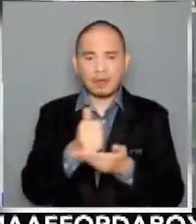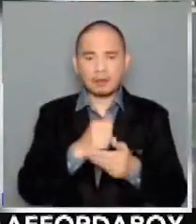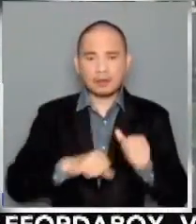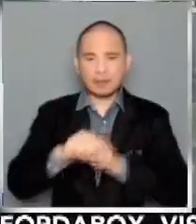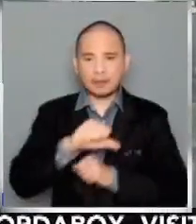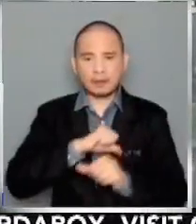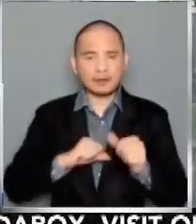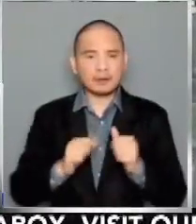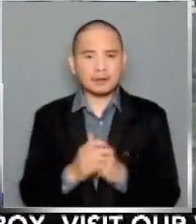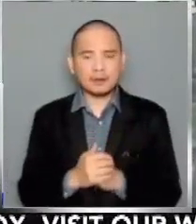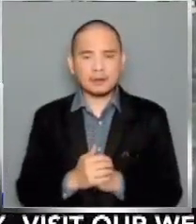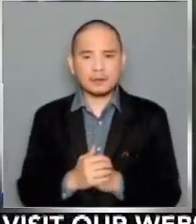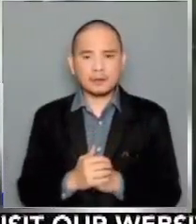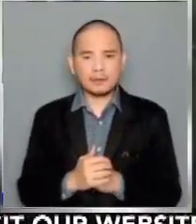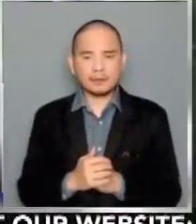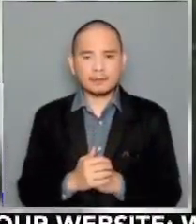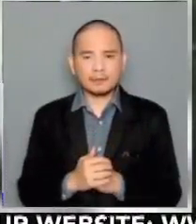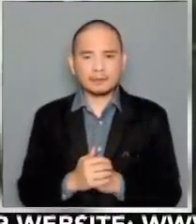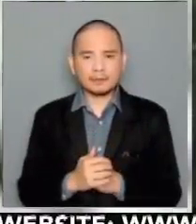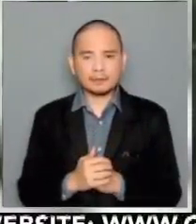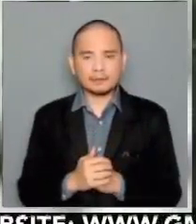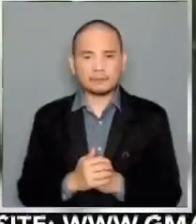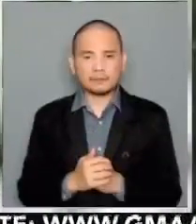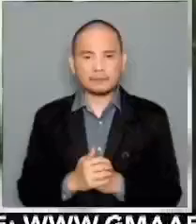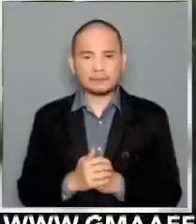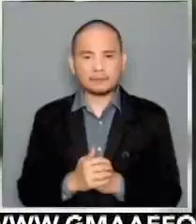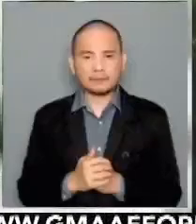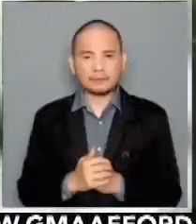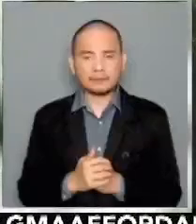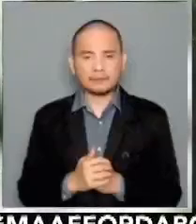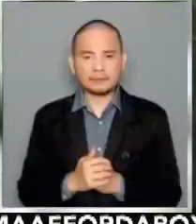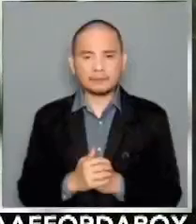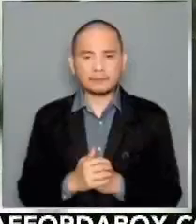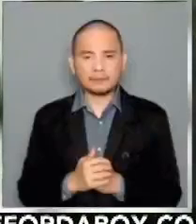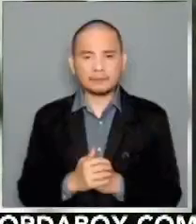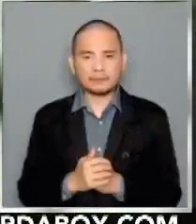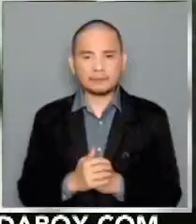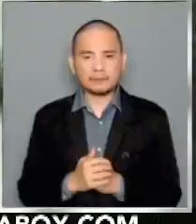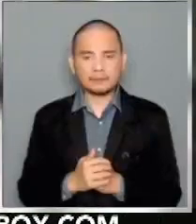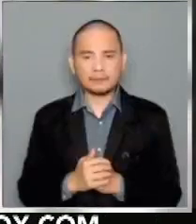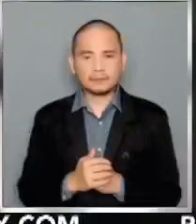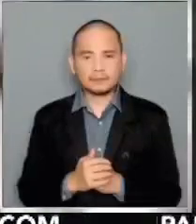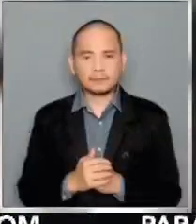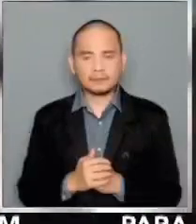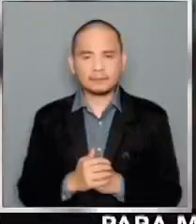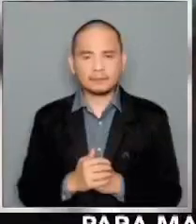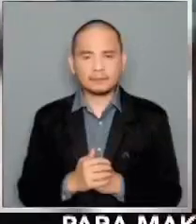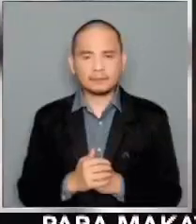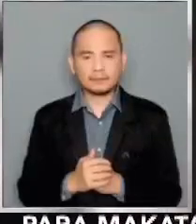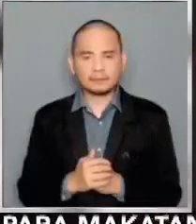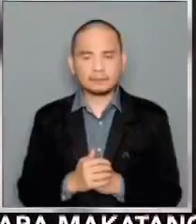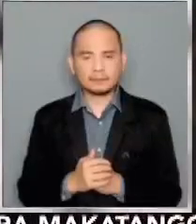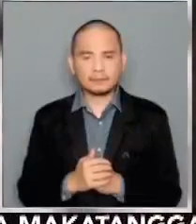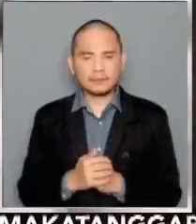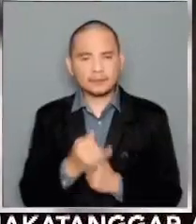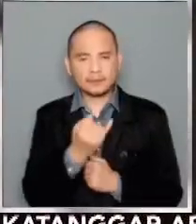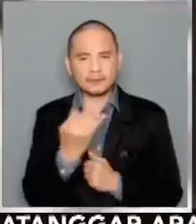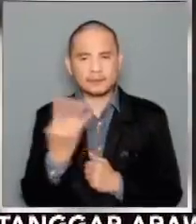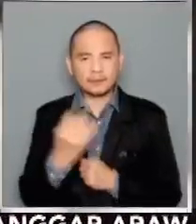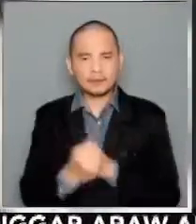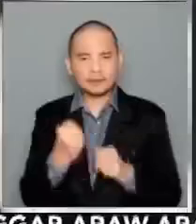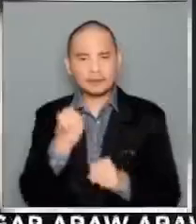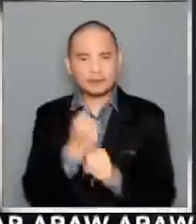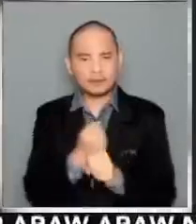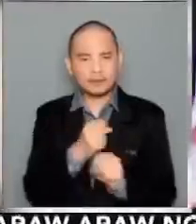maging ordinaryong tao. Ano bang average number of years to prosecute a corruption